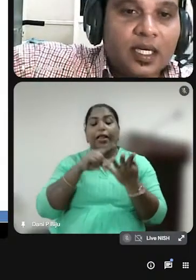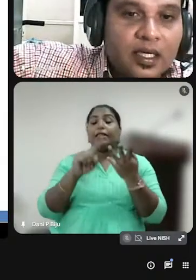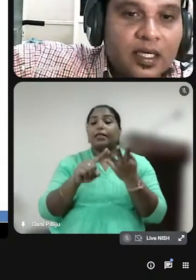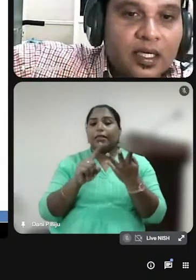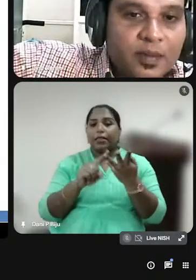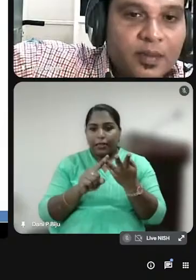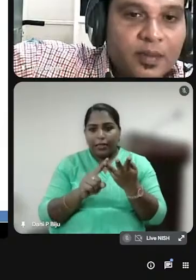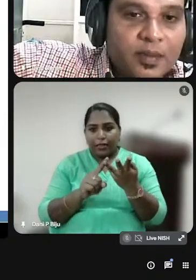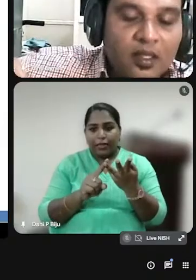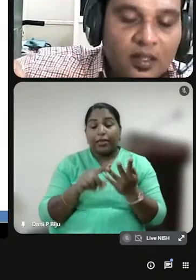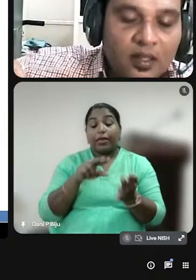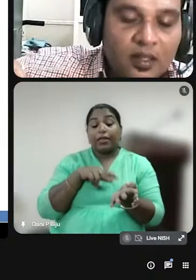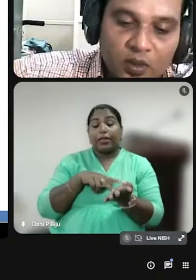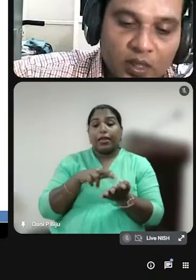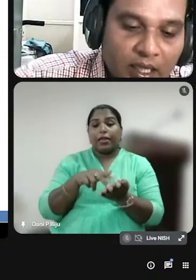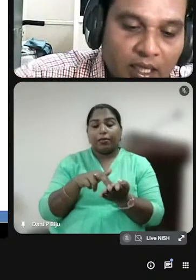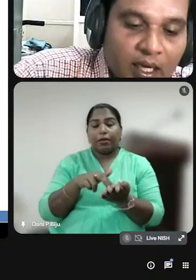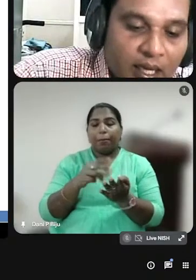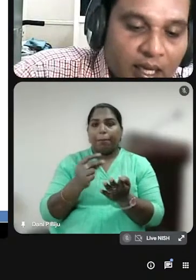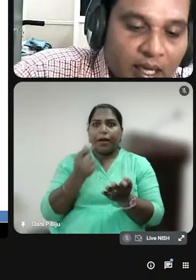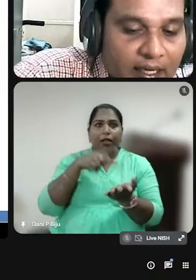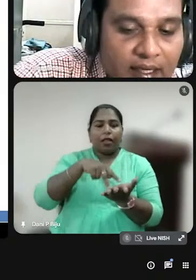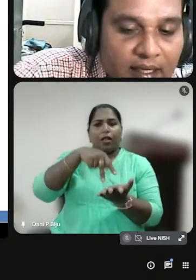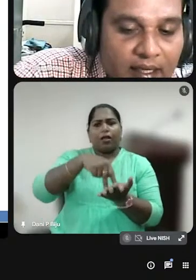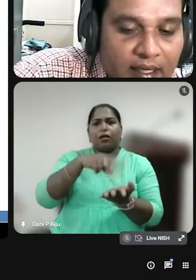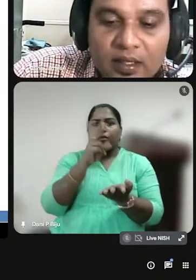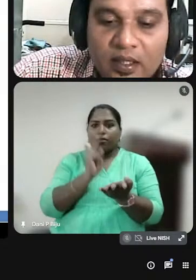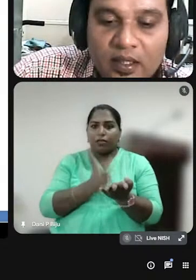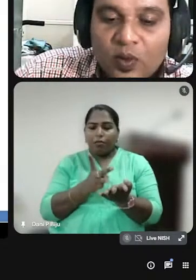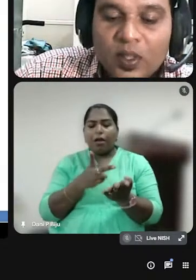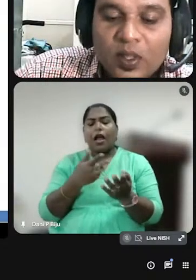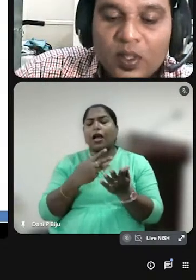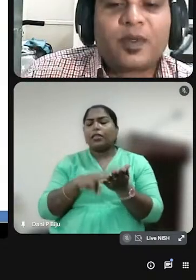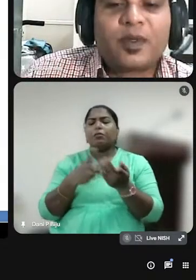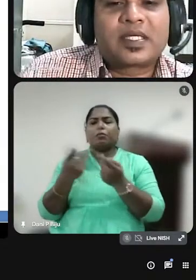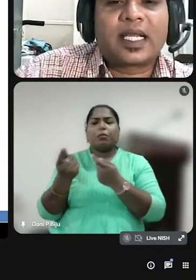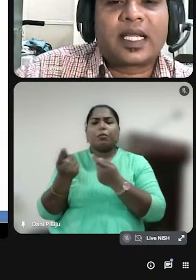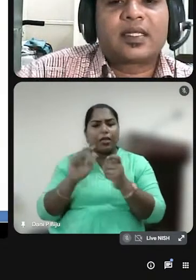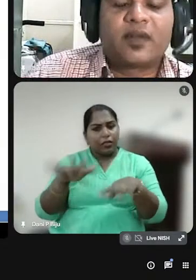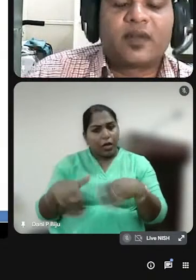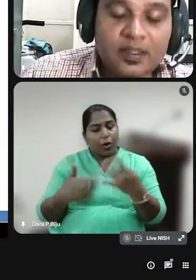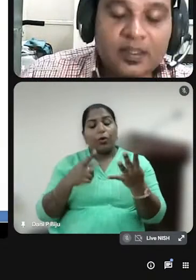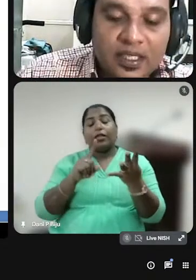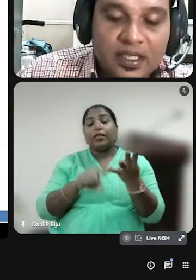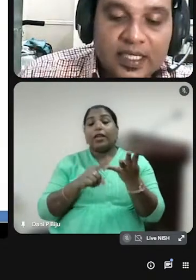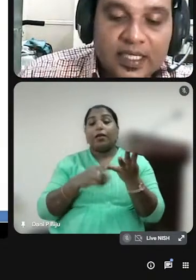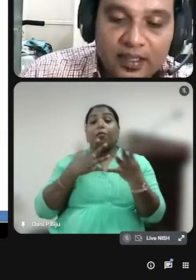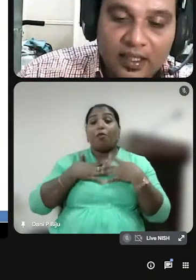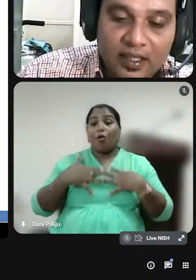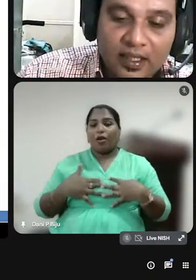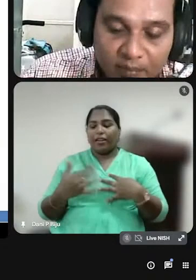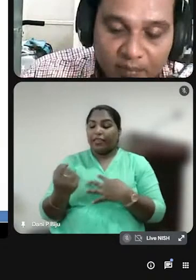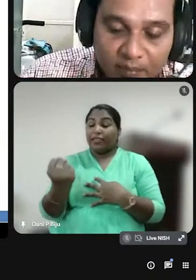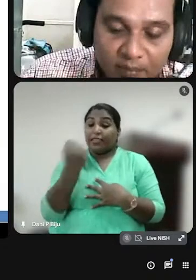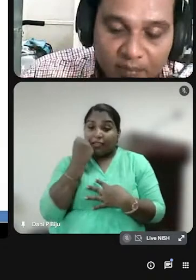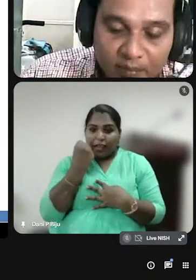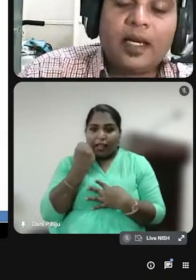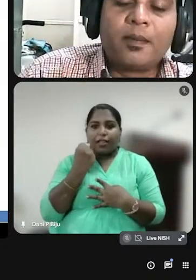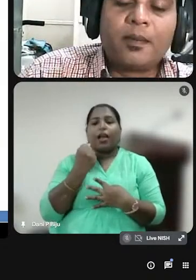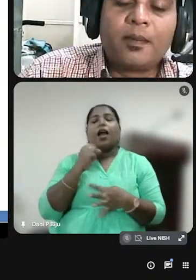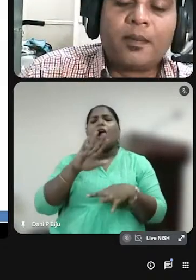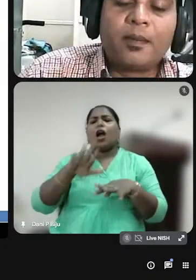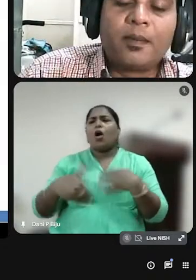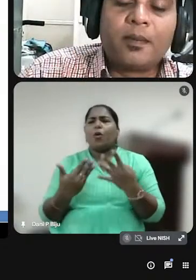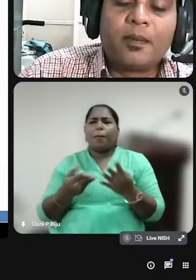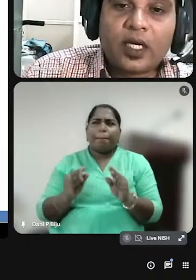ഗെയിറ്റ് നടക്കുന്ന സമയത്ത് പെട്ടെന്ന് നിന്ന് പോകുന്നതിനെ ഹാൻഡിൽ ചെയ്യാനായിട്ട് നമ്മൾ എന്ത് ചെയ്യുന്നു, അതുപോലെ സ്ട്രെങ്ത് ആൻഡ് ഫ്ലെക്സിബിലിറ്റി ശരീരത്തിന്റെ